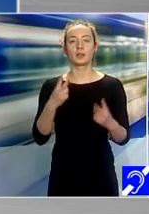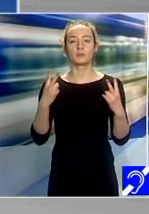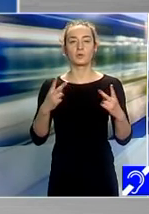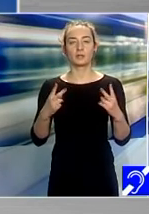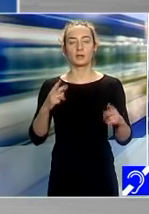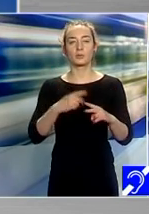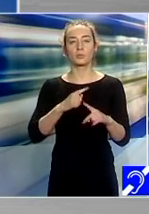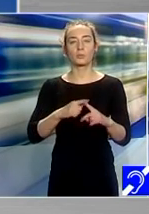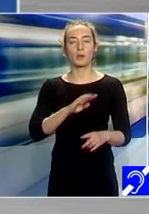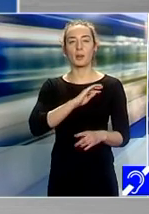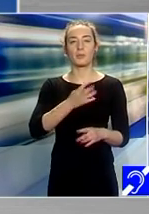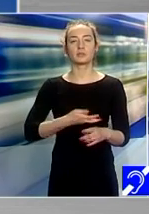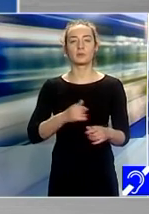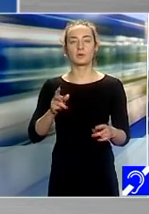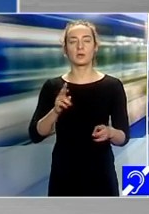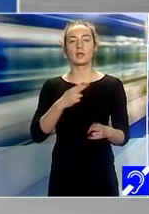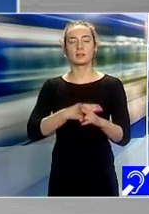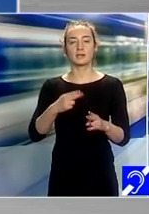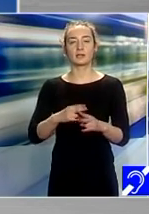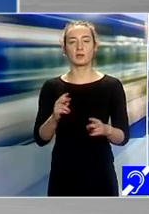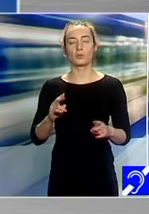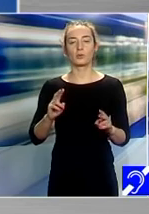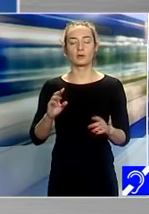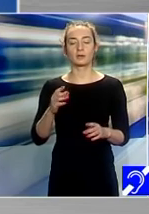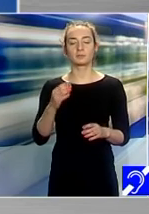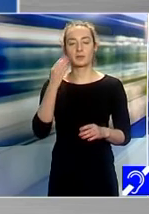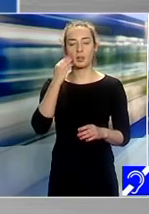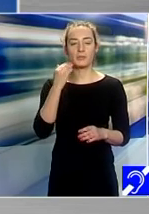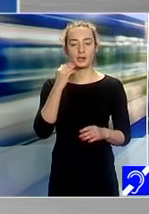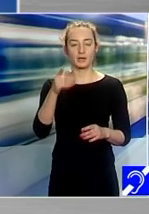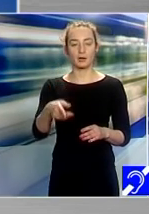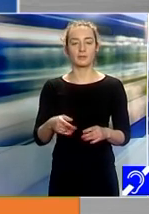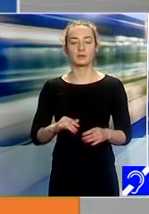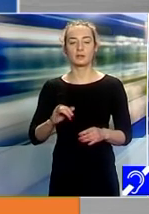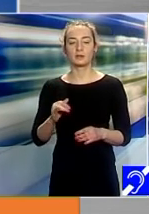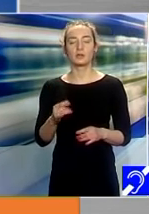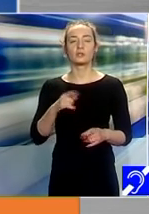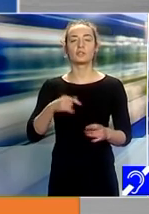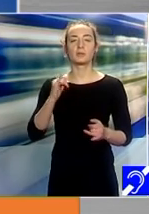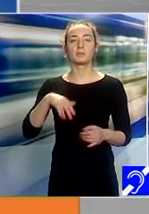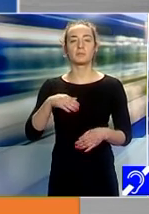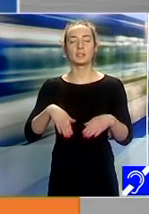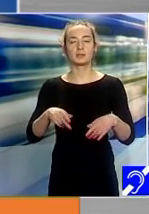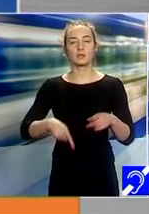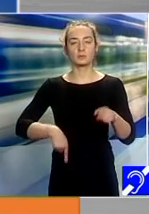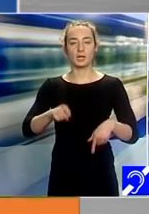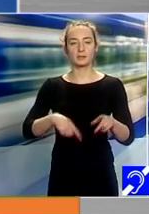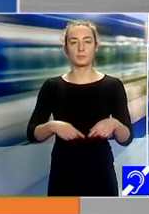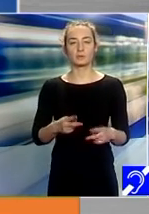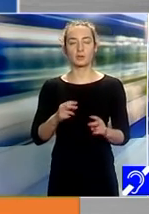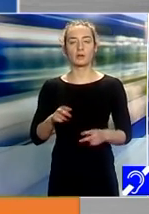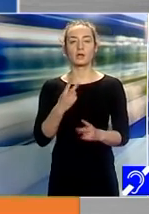ale ambasadorului Statelor Unite ale Americii la București și ale miniștrilor educației și transporturilor,